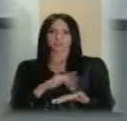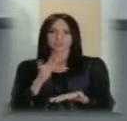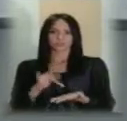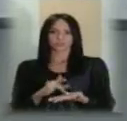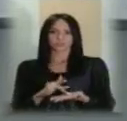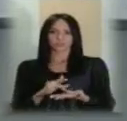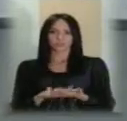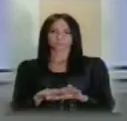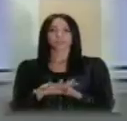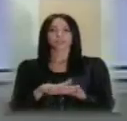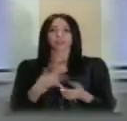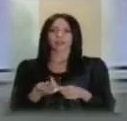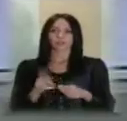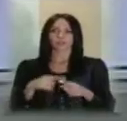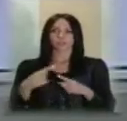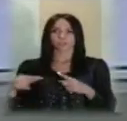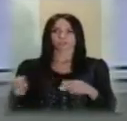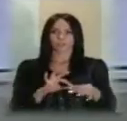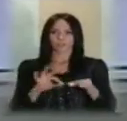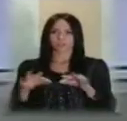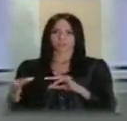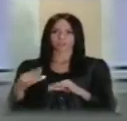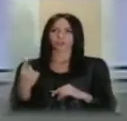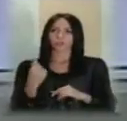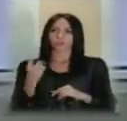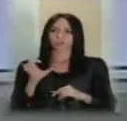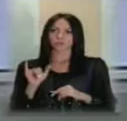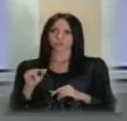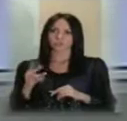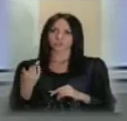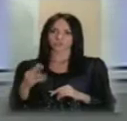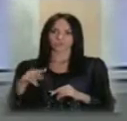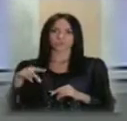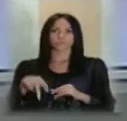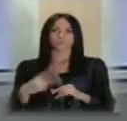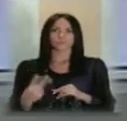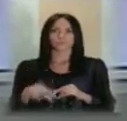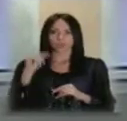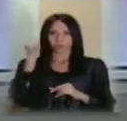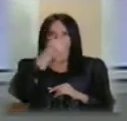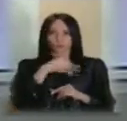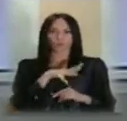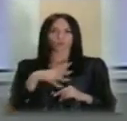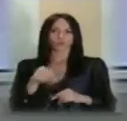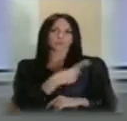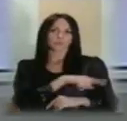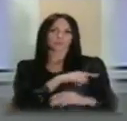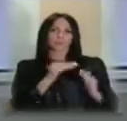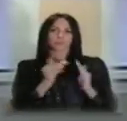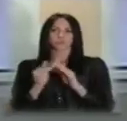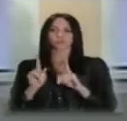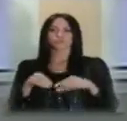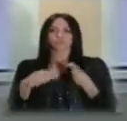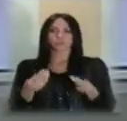Далі про це та інше детальніше. 1 січня 2020 року всі медичні заклади, що надають спеціалізовану медичну